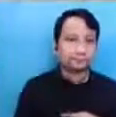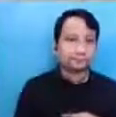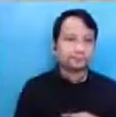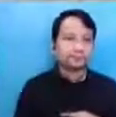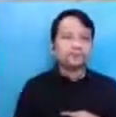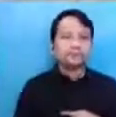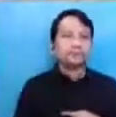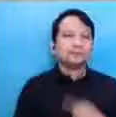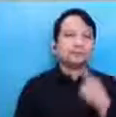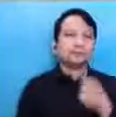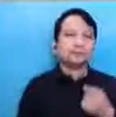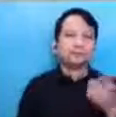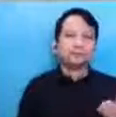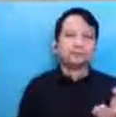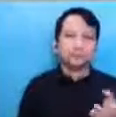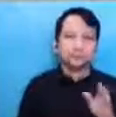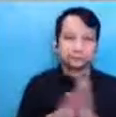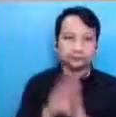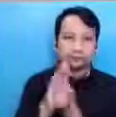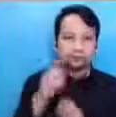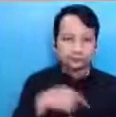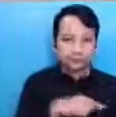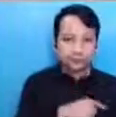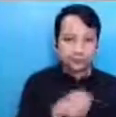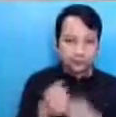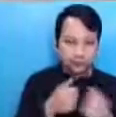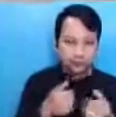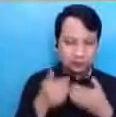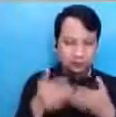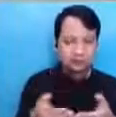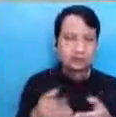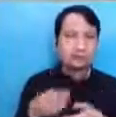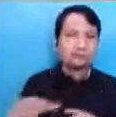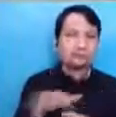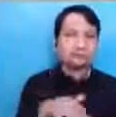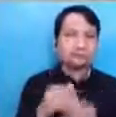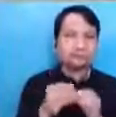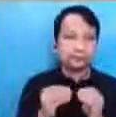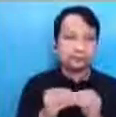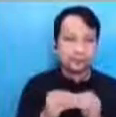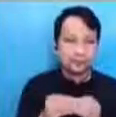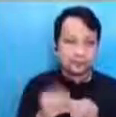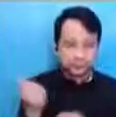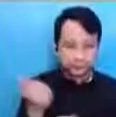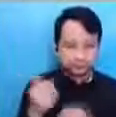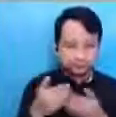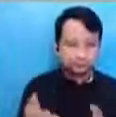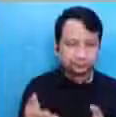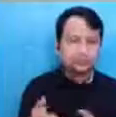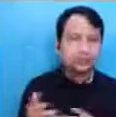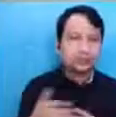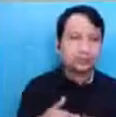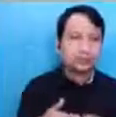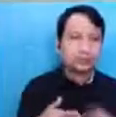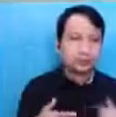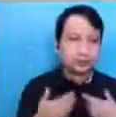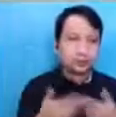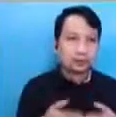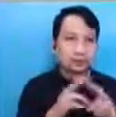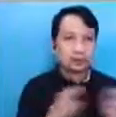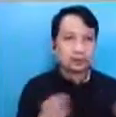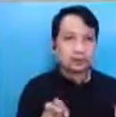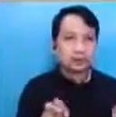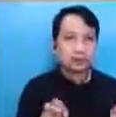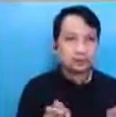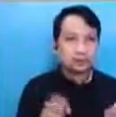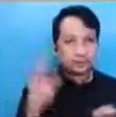pag-komunikasyon natin sa mga disaster managers natin ay tuloy-tuloy pa rin po through other means. At may ongoing search and rescue operations